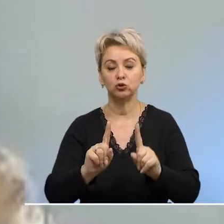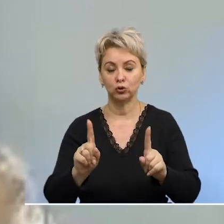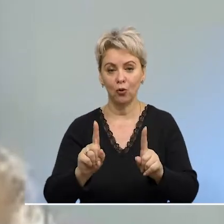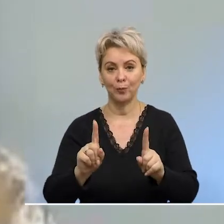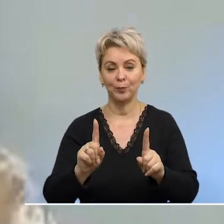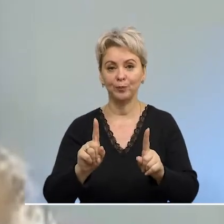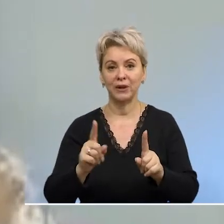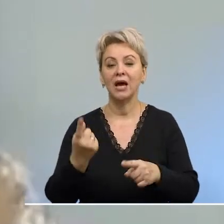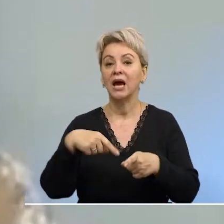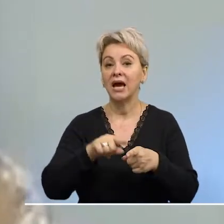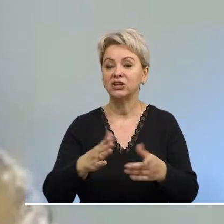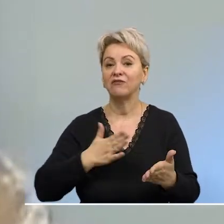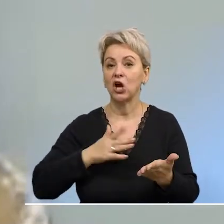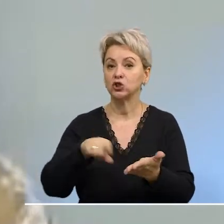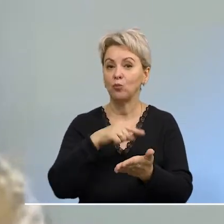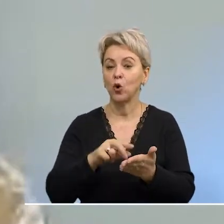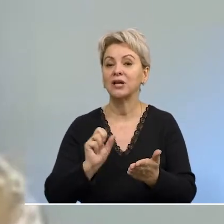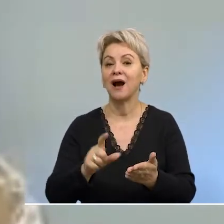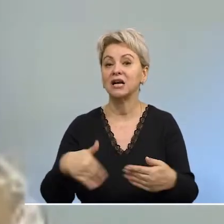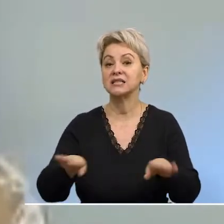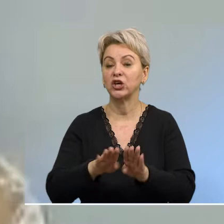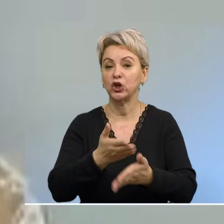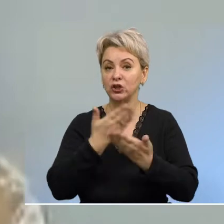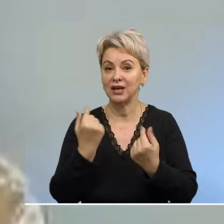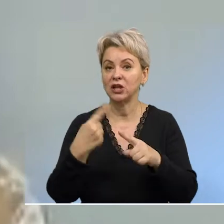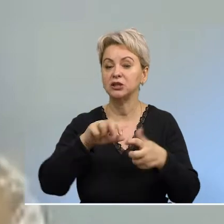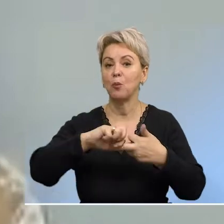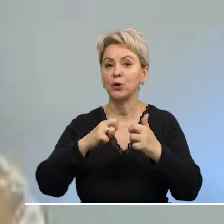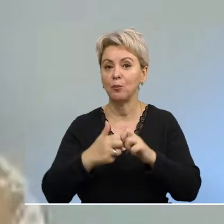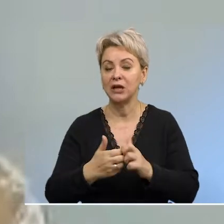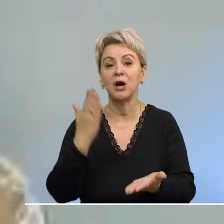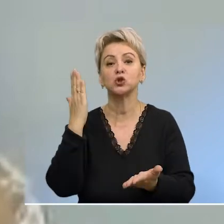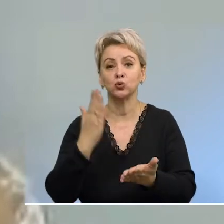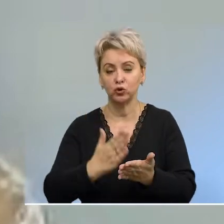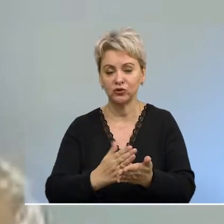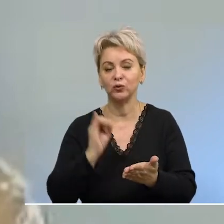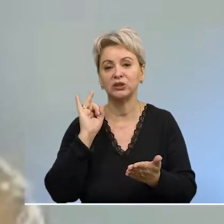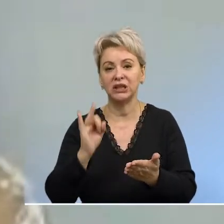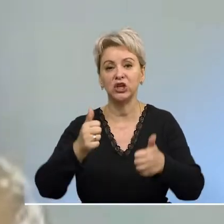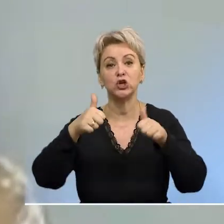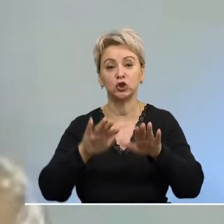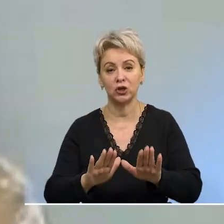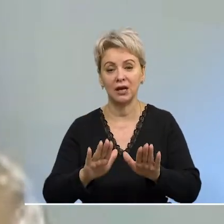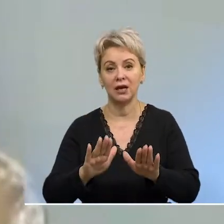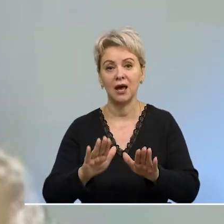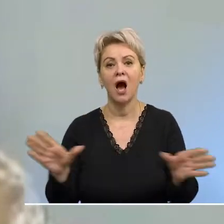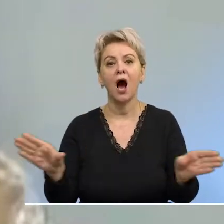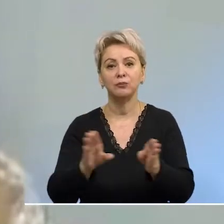что этого в нашем городе как раз-таки нет, и эта проблема остро существует, и